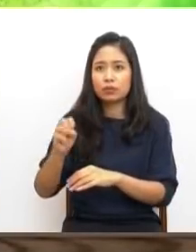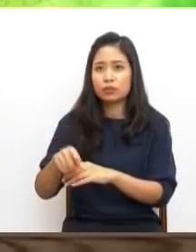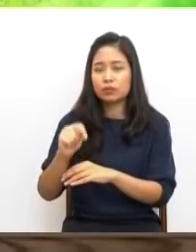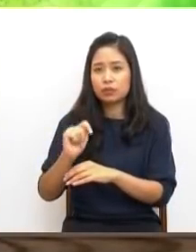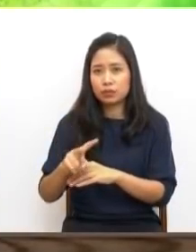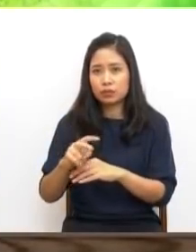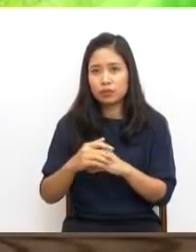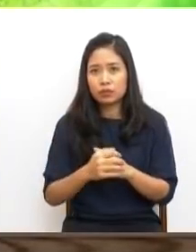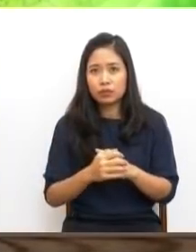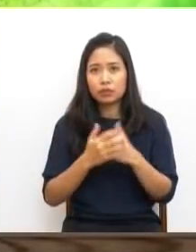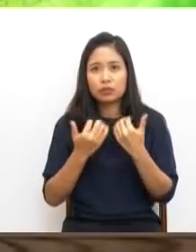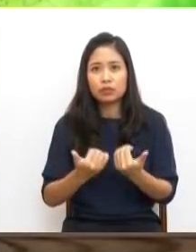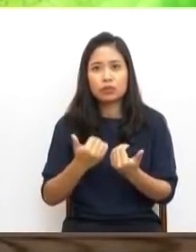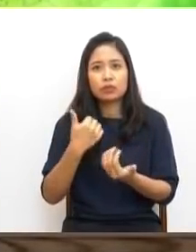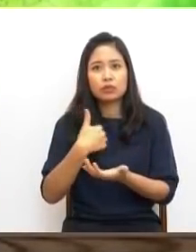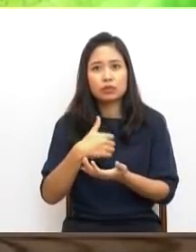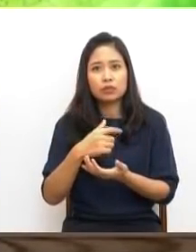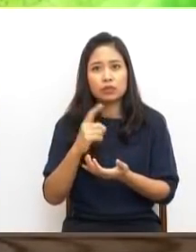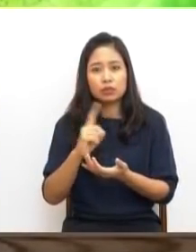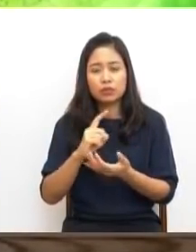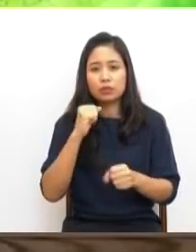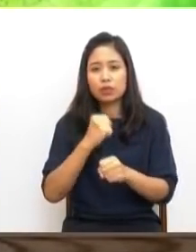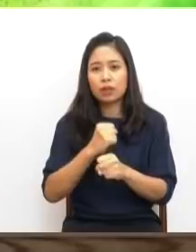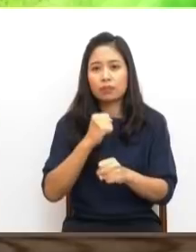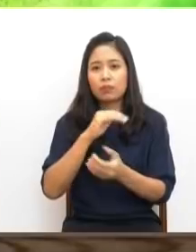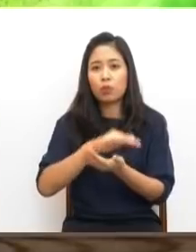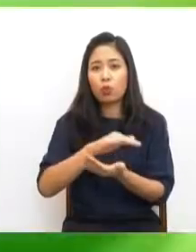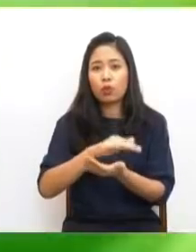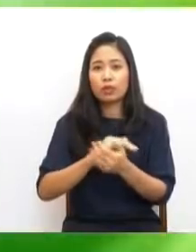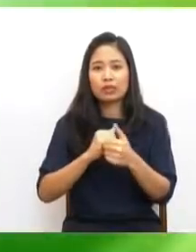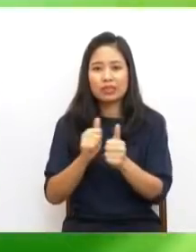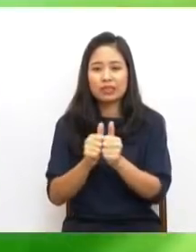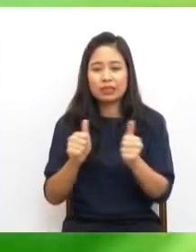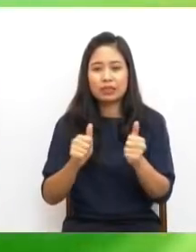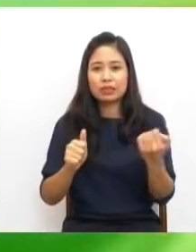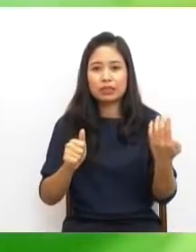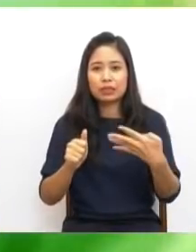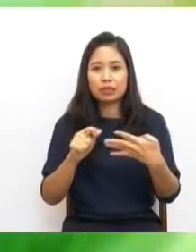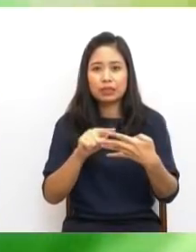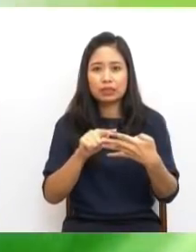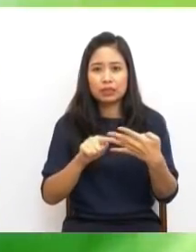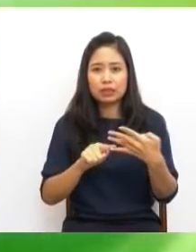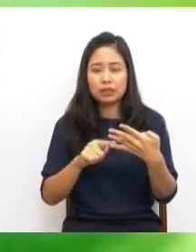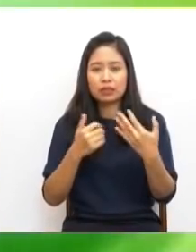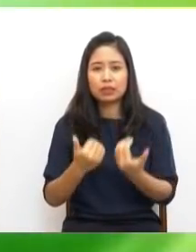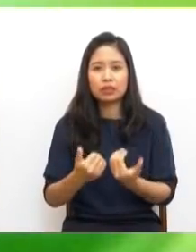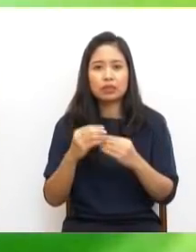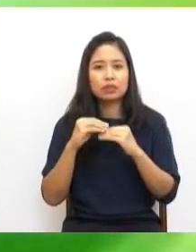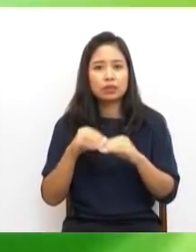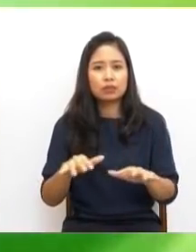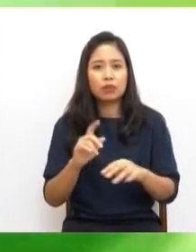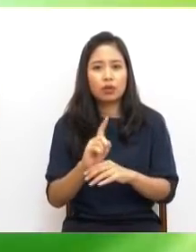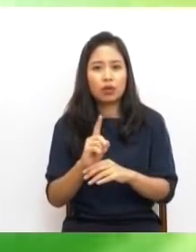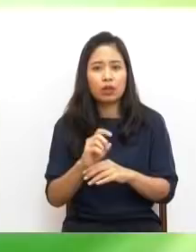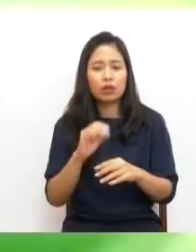ได้กล่าวถึงเรื่องการสร้างโรงเรียนดี4มุมเมืองซึ่งตรงนี้ขออนุญาตนำเรียนสื่อสารว่าโรงเรียนดี4